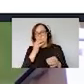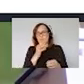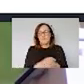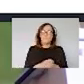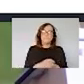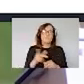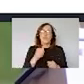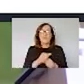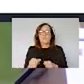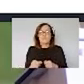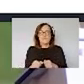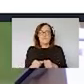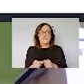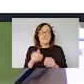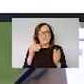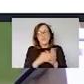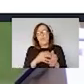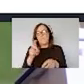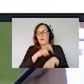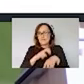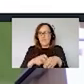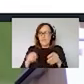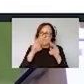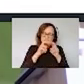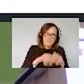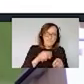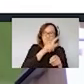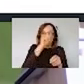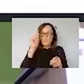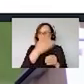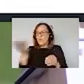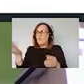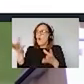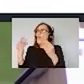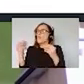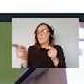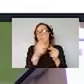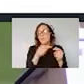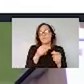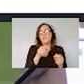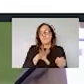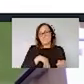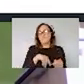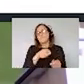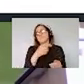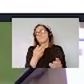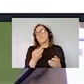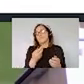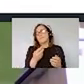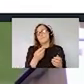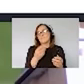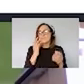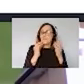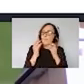jestem, to też trzeba sobie zbadać publiczność swoją i swoich odbiorców, czy będą chcieli iść w stronę bardziej